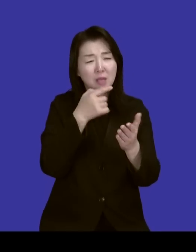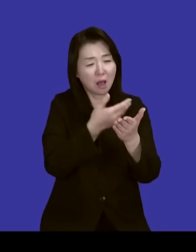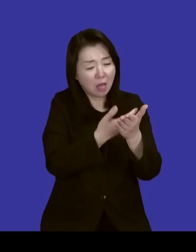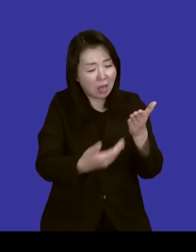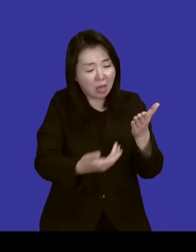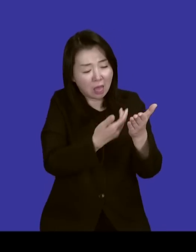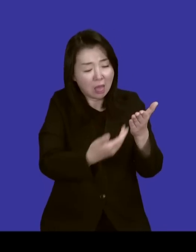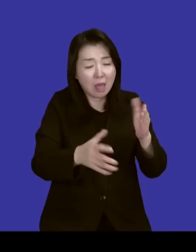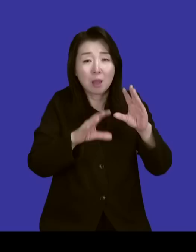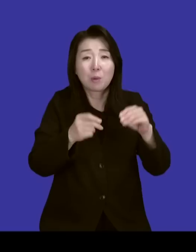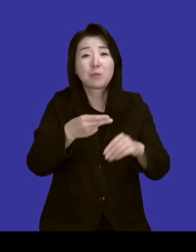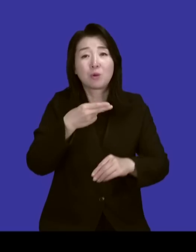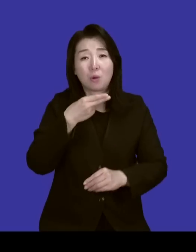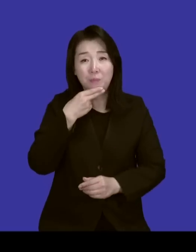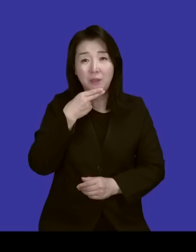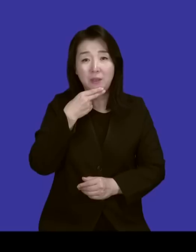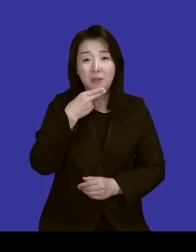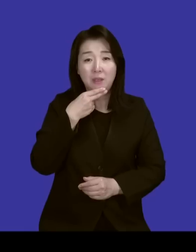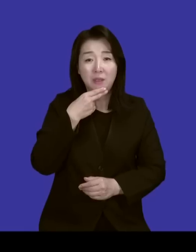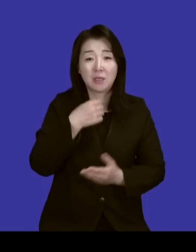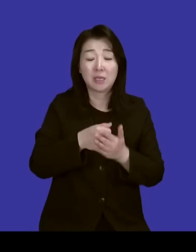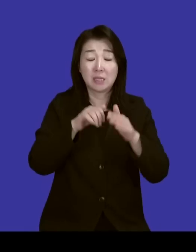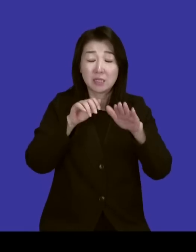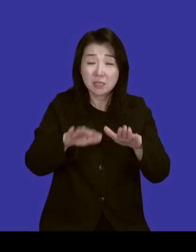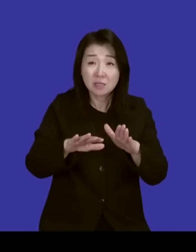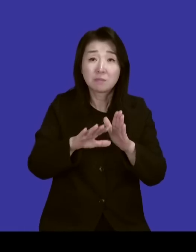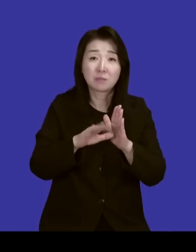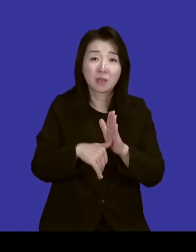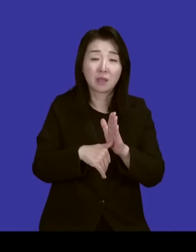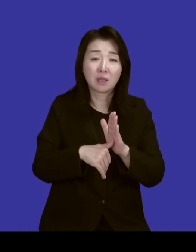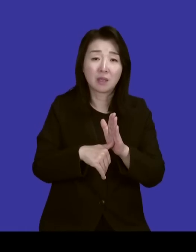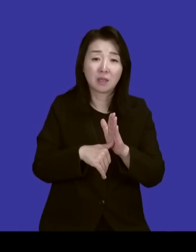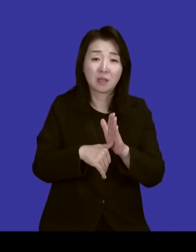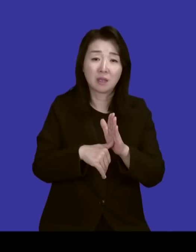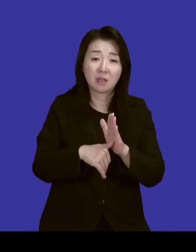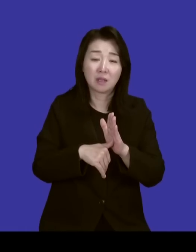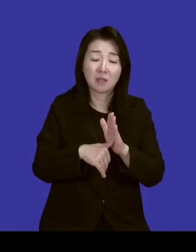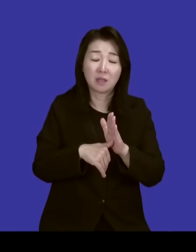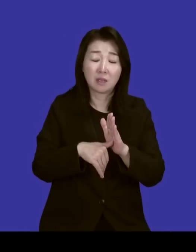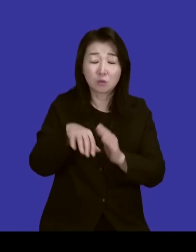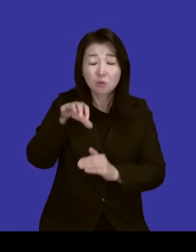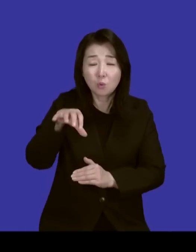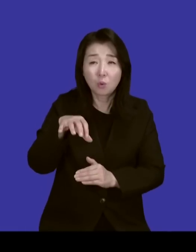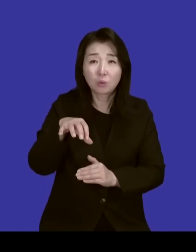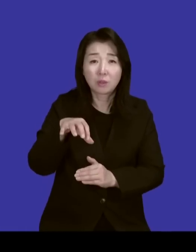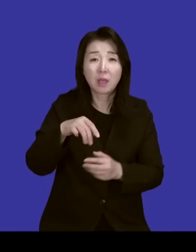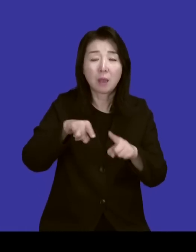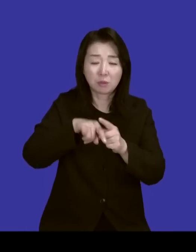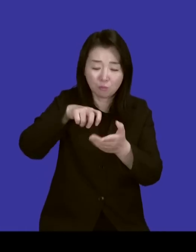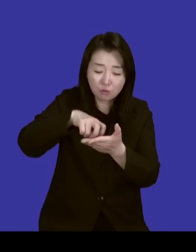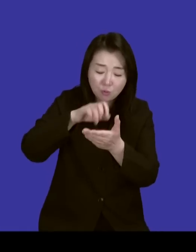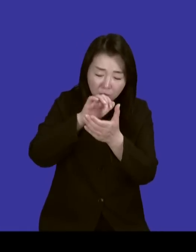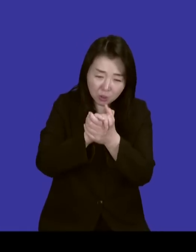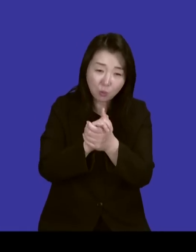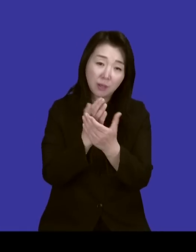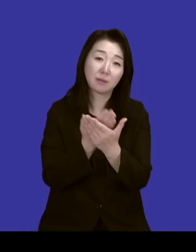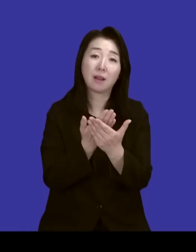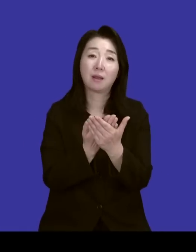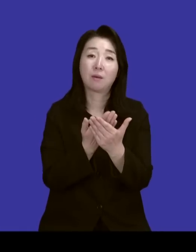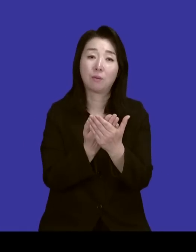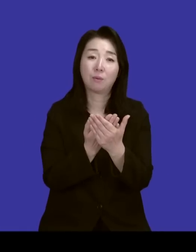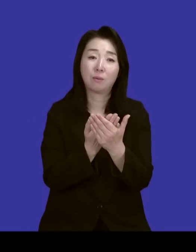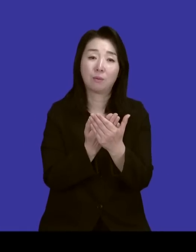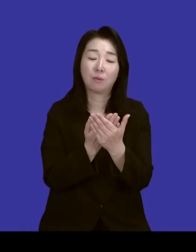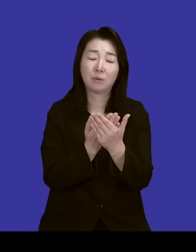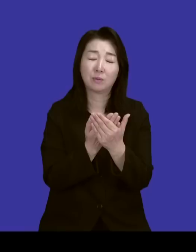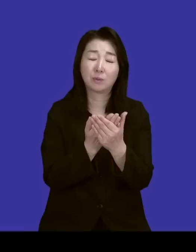않는다고 합니다. 예, 지금 이 순간 그 자리에서 엎드려 기도 좀 하세요. 예,